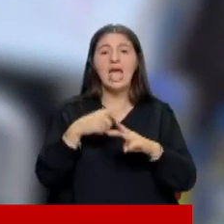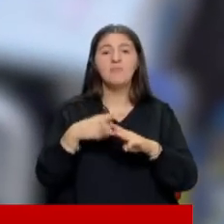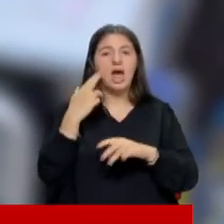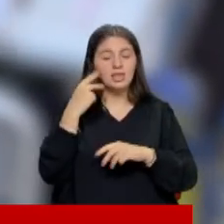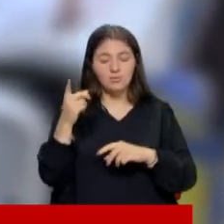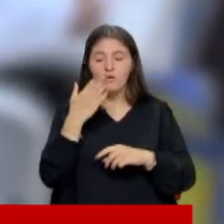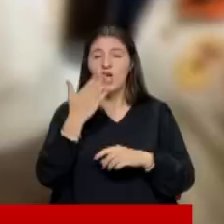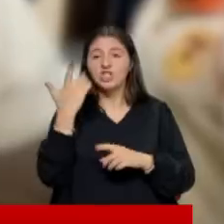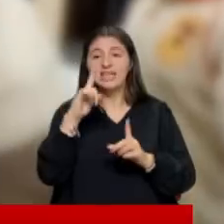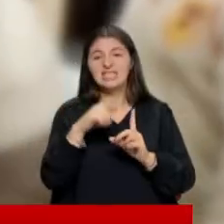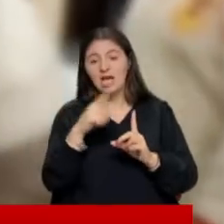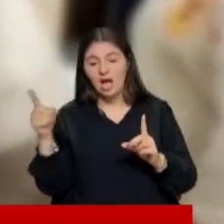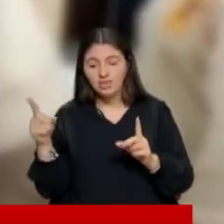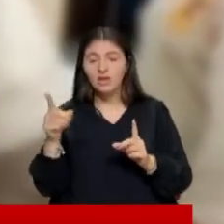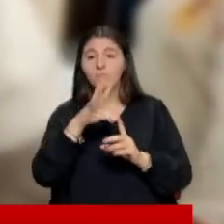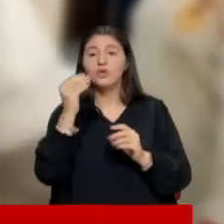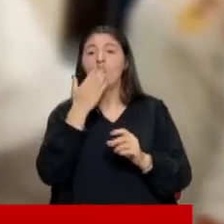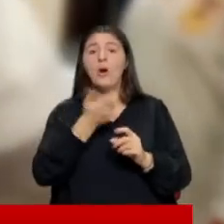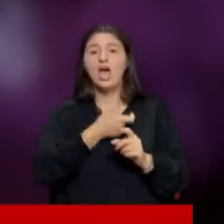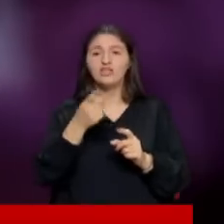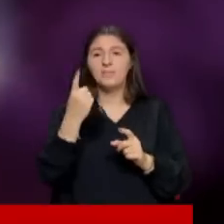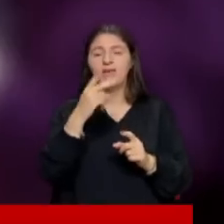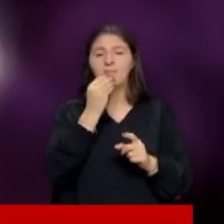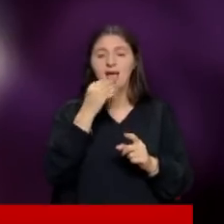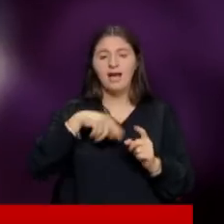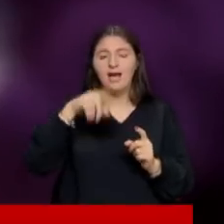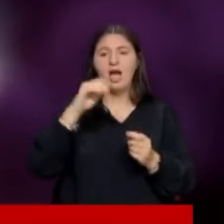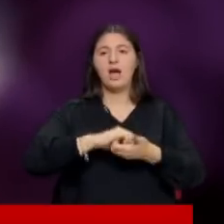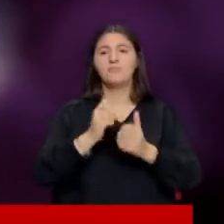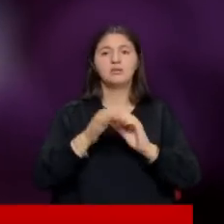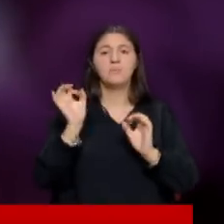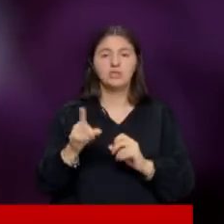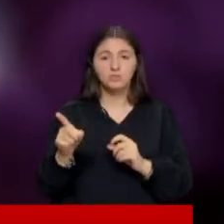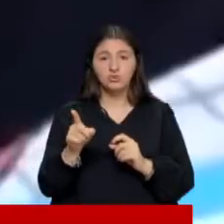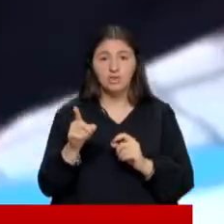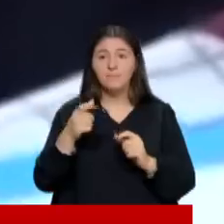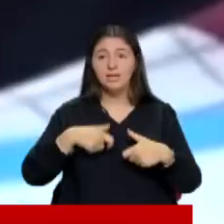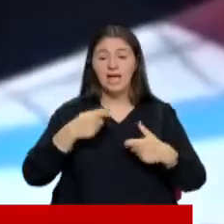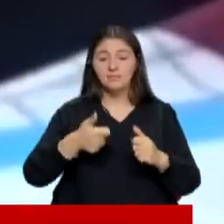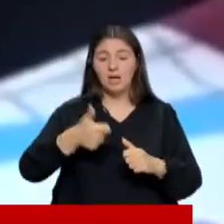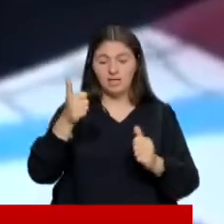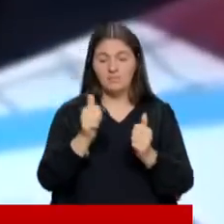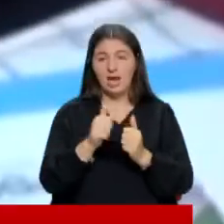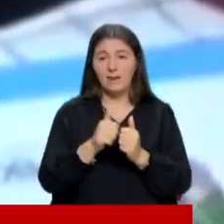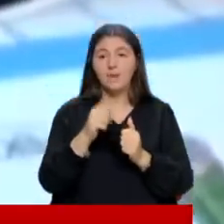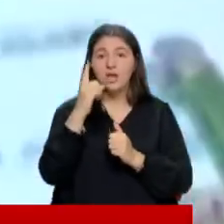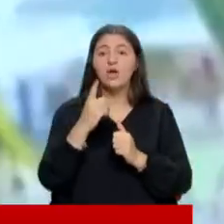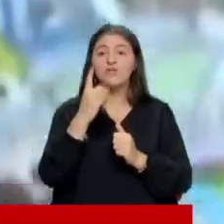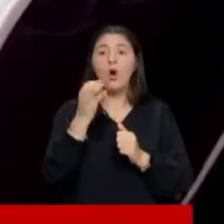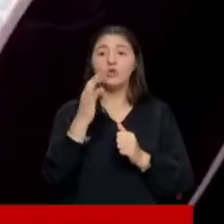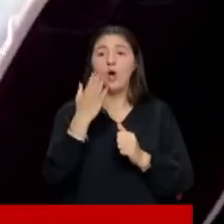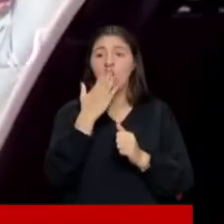okul öncesinden liselere kadar tüm öğrencilere bir öğün yemek Kampanyası başlatmıştı Milli Eğitim Bakanlığı ile birlikte ilk ve